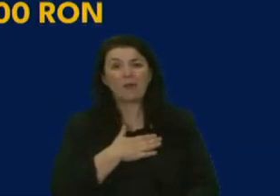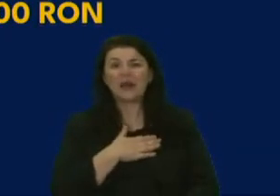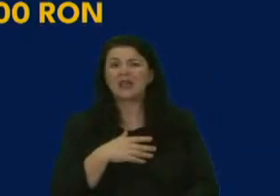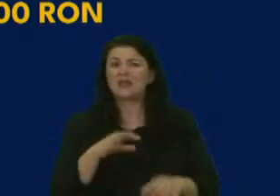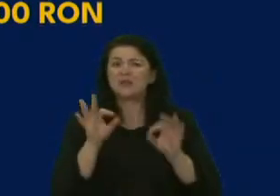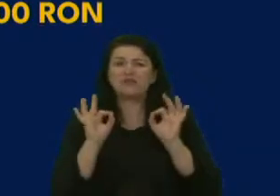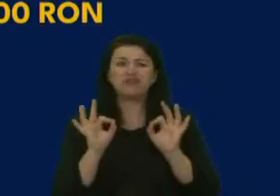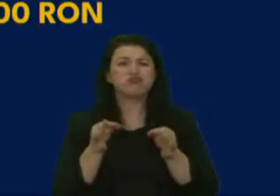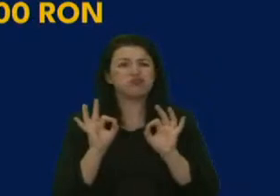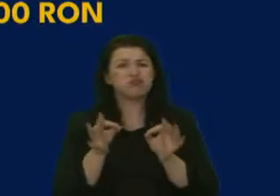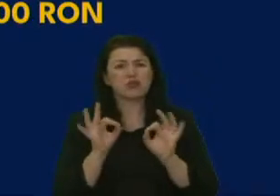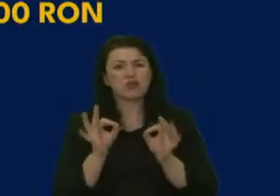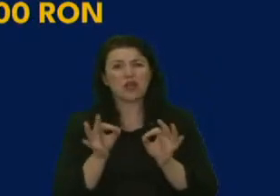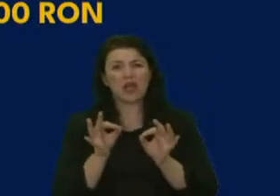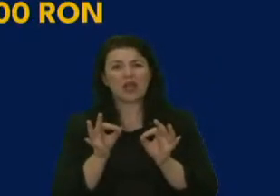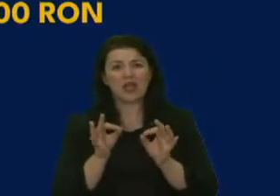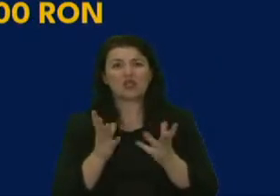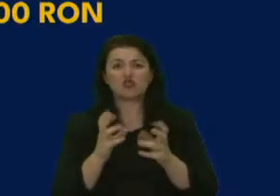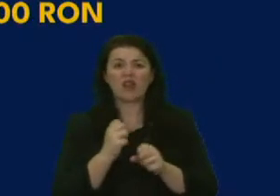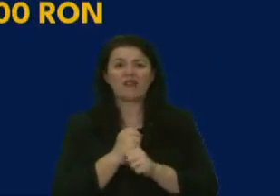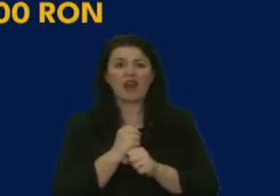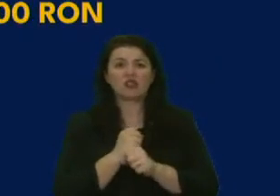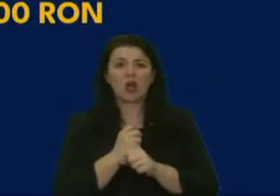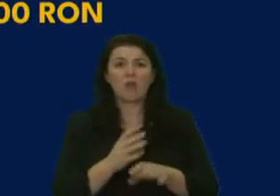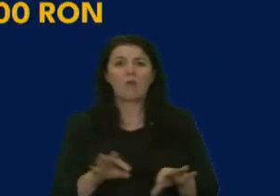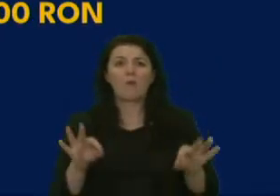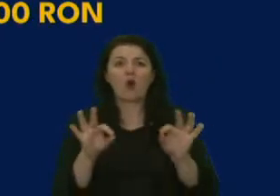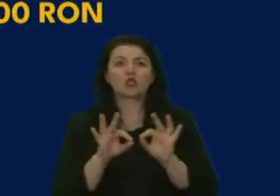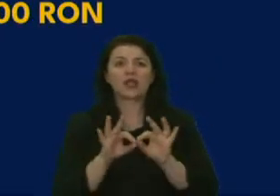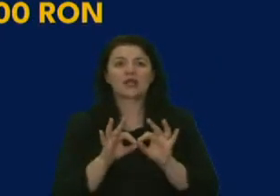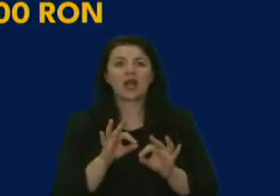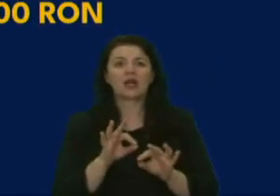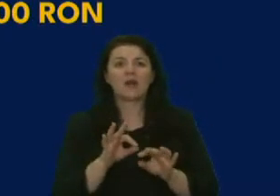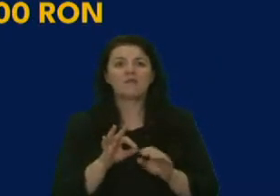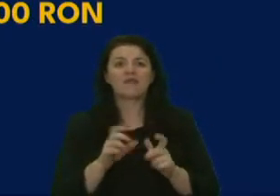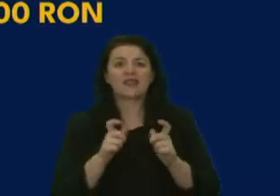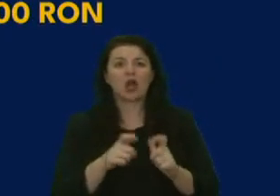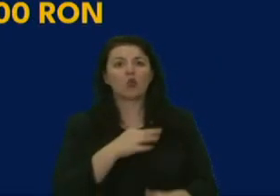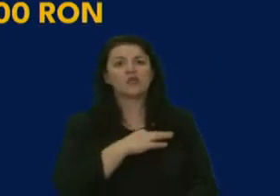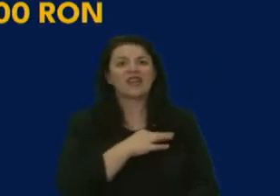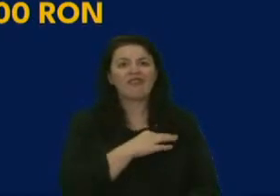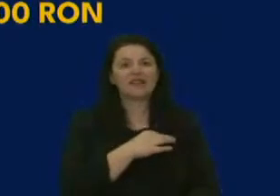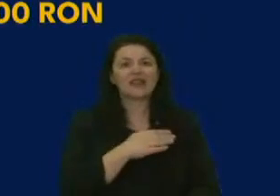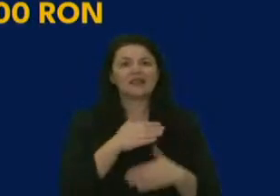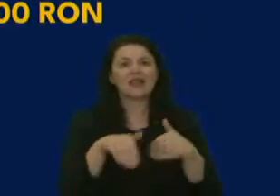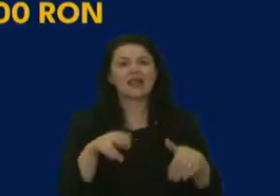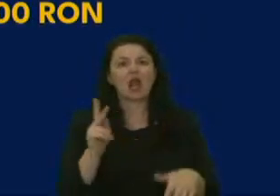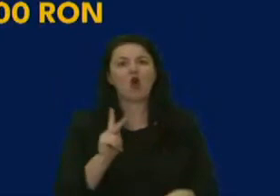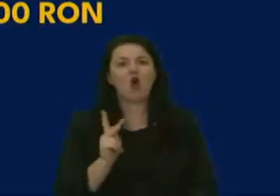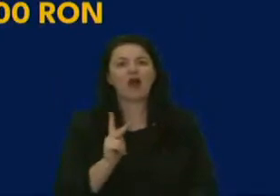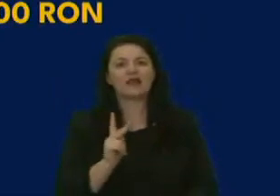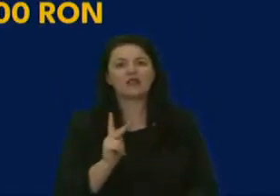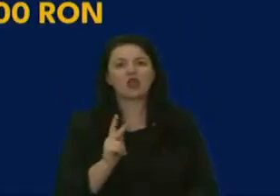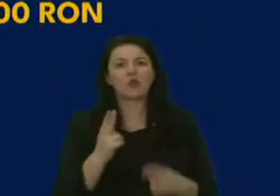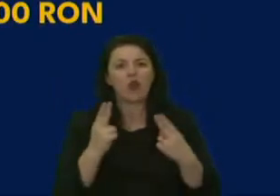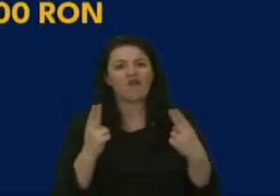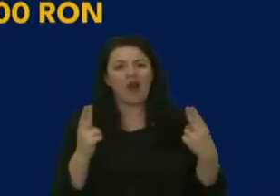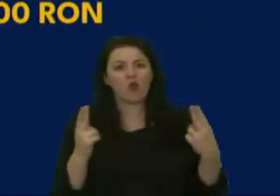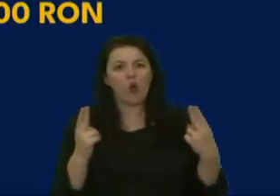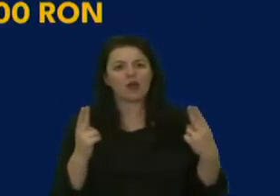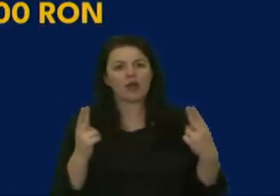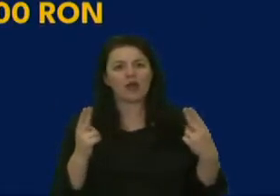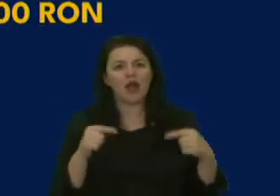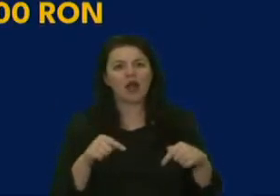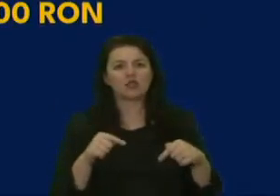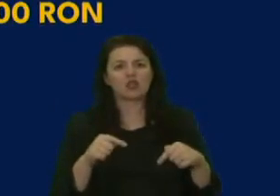arhitectonice la Cluj inclusiv ceea ce facem cu modernizarea Universității Universității cu modernizare săți cogălniceanu este de a pune în valoare